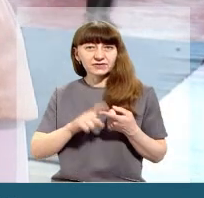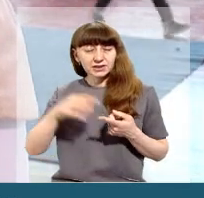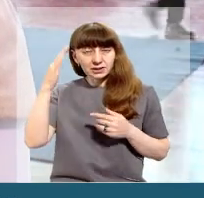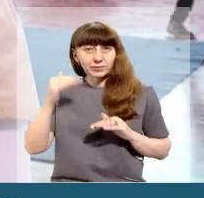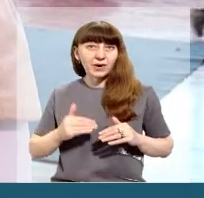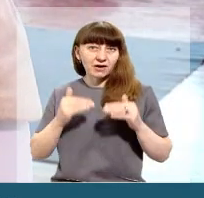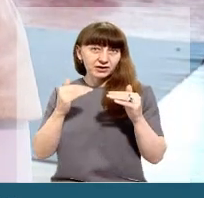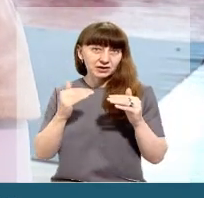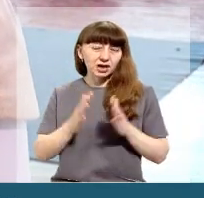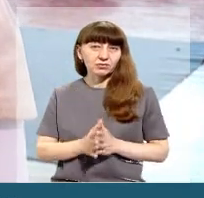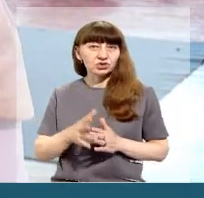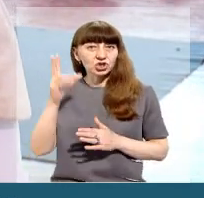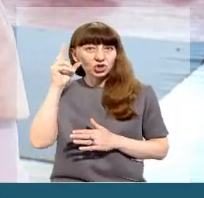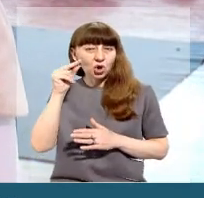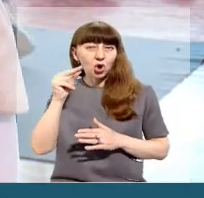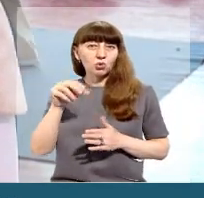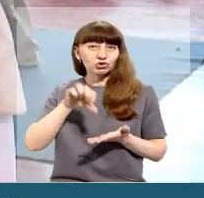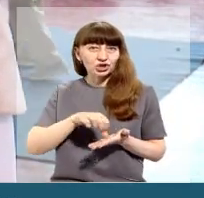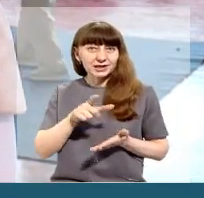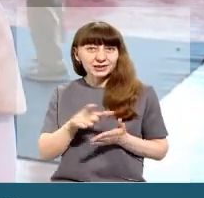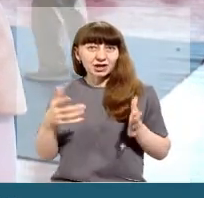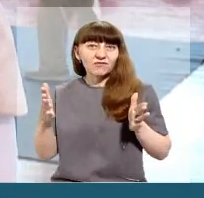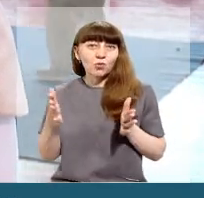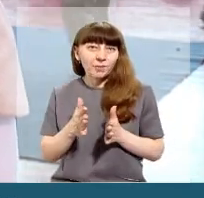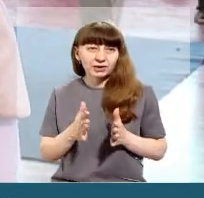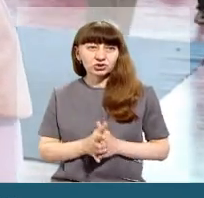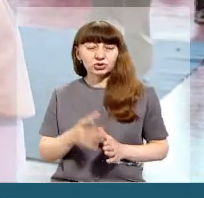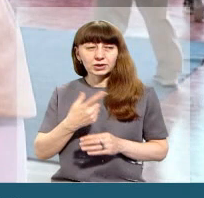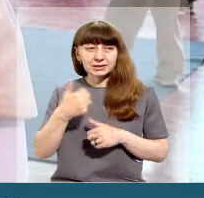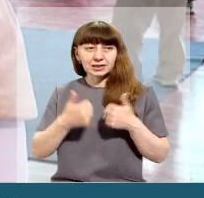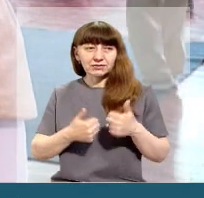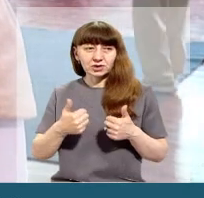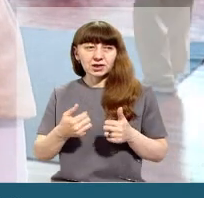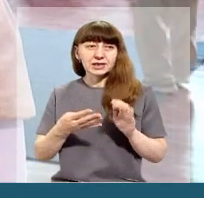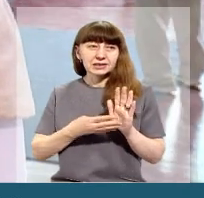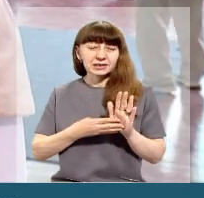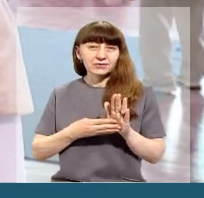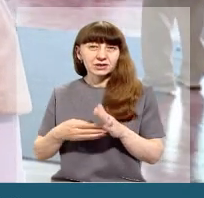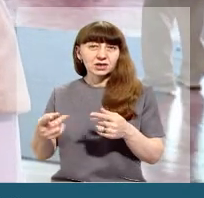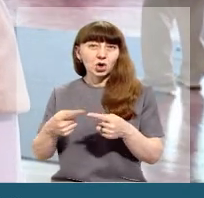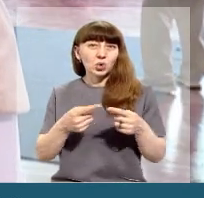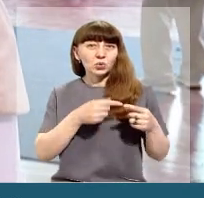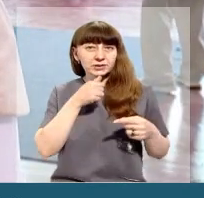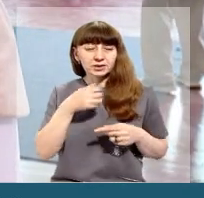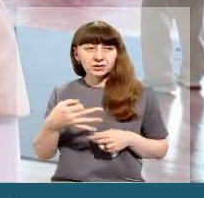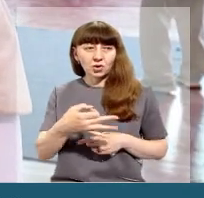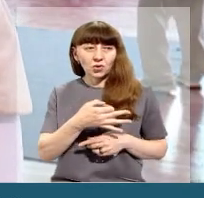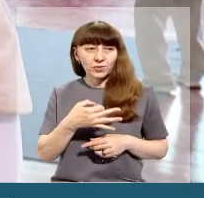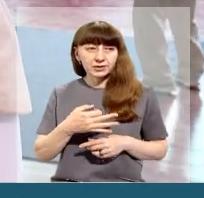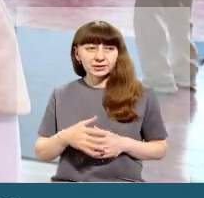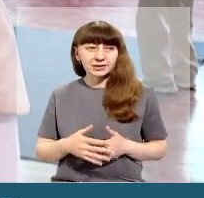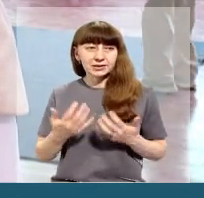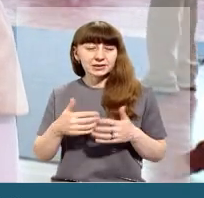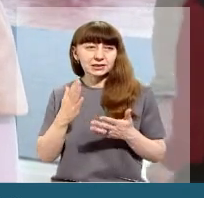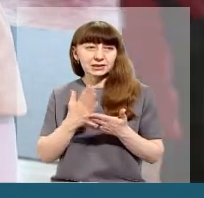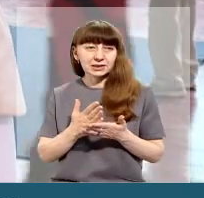количество участников намного сократилось. Но на этих соревнованиях участвуют из 9 регионов спортсмены.